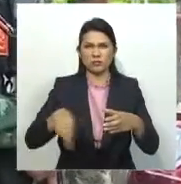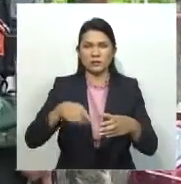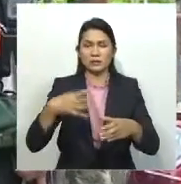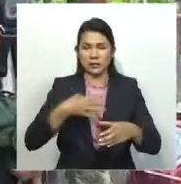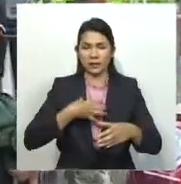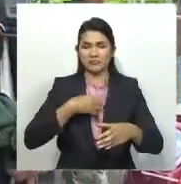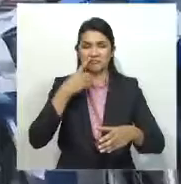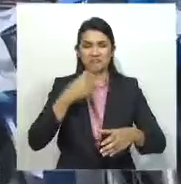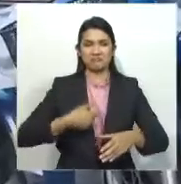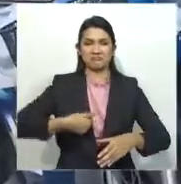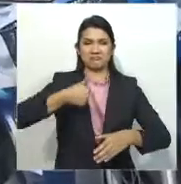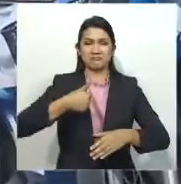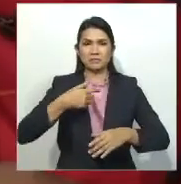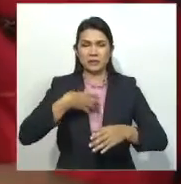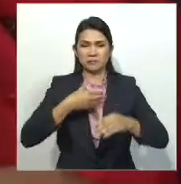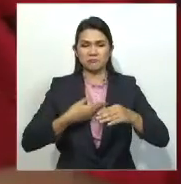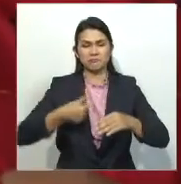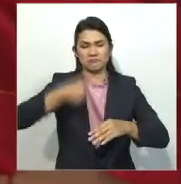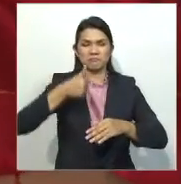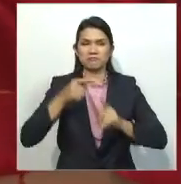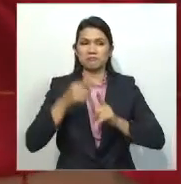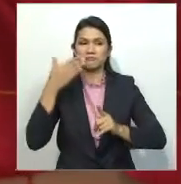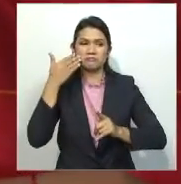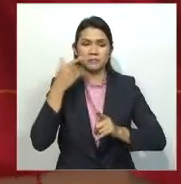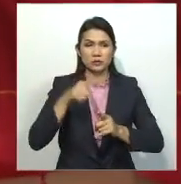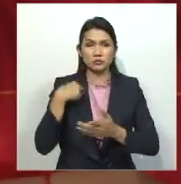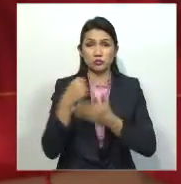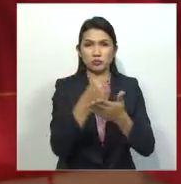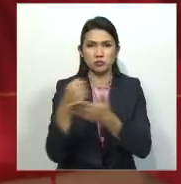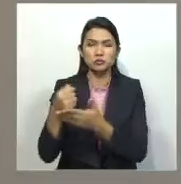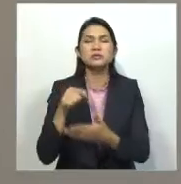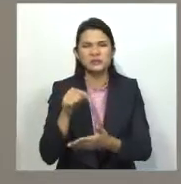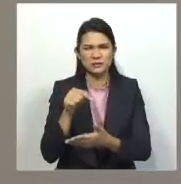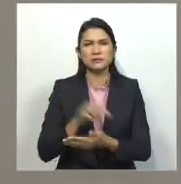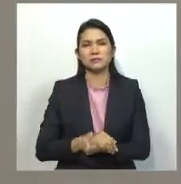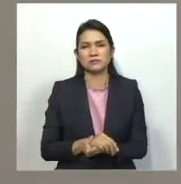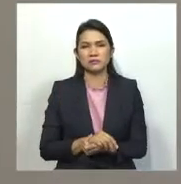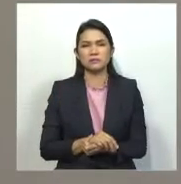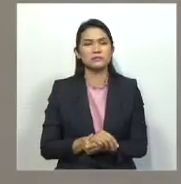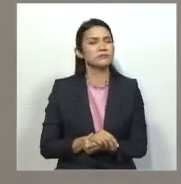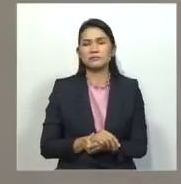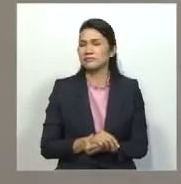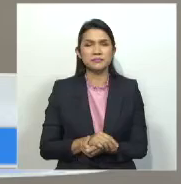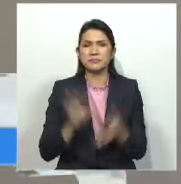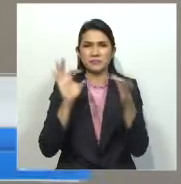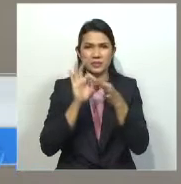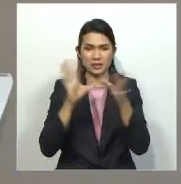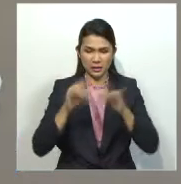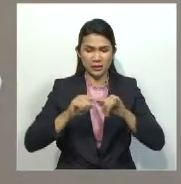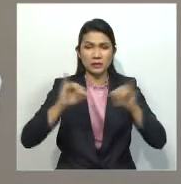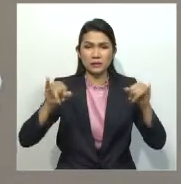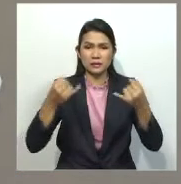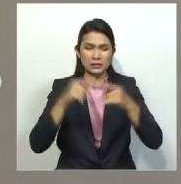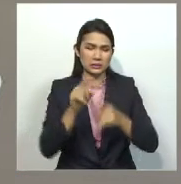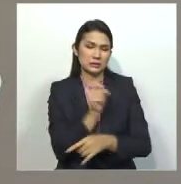การยกระดับตนเองให้เป็นที่ยอมรับไปฟังเสียงท่านนายกรัฐมนตรีกันค่ะ ไม่ใช่เป็นเรื่องของความขัดแย้งทางศาสนาหรอกเพราะว่